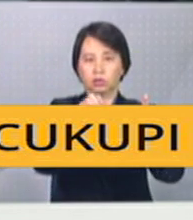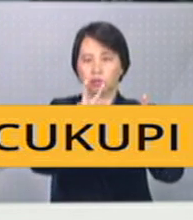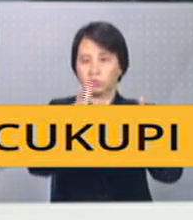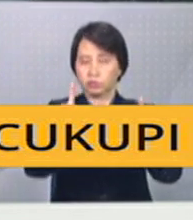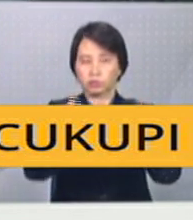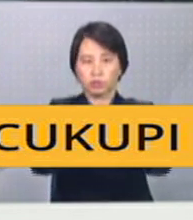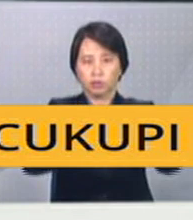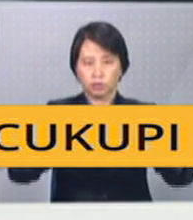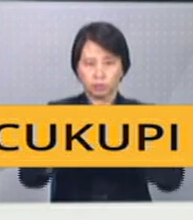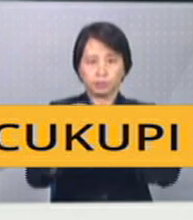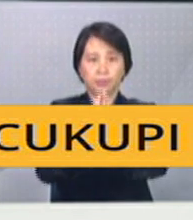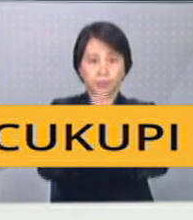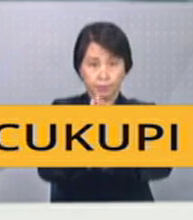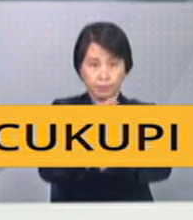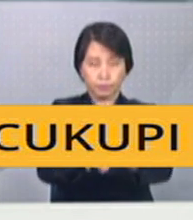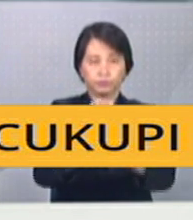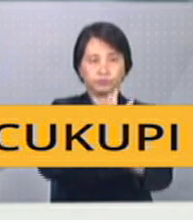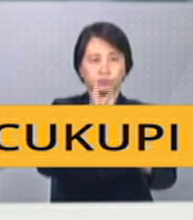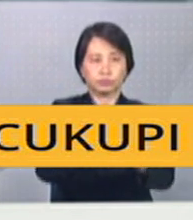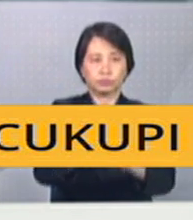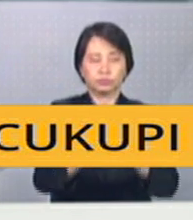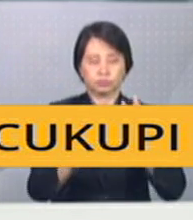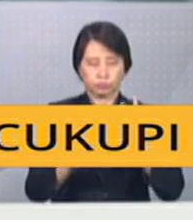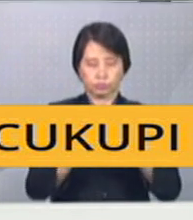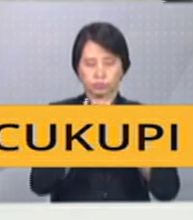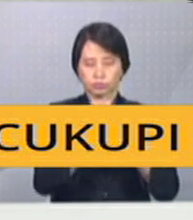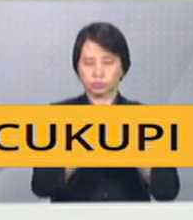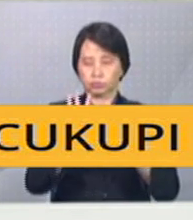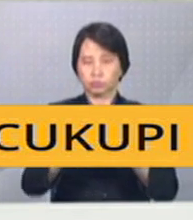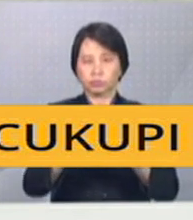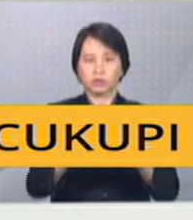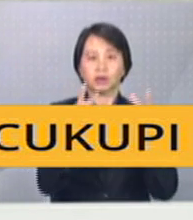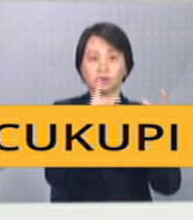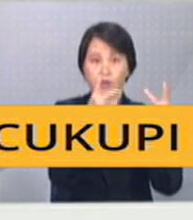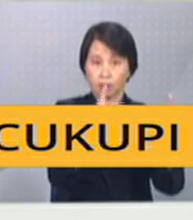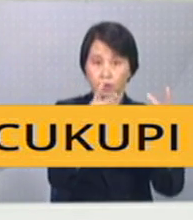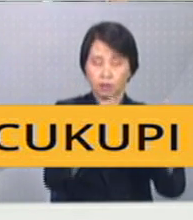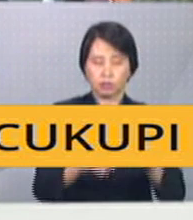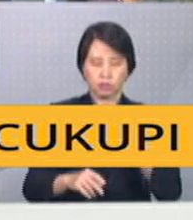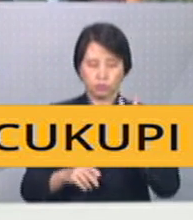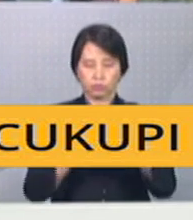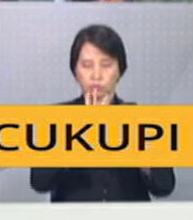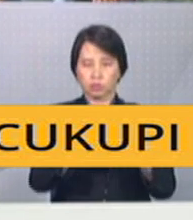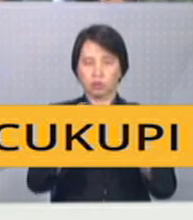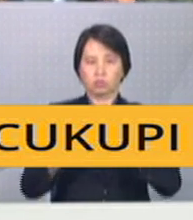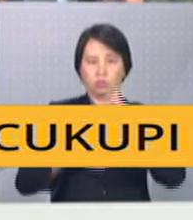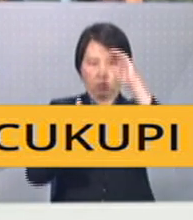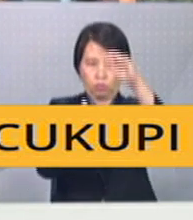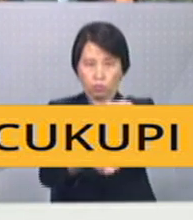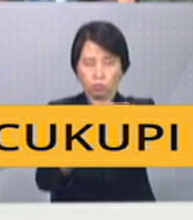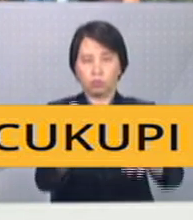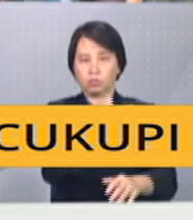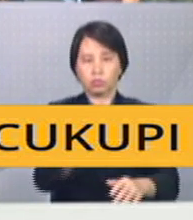premis perniagaan termasuk 785 Project 205 pemborong